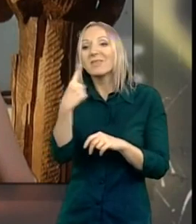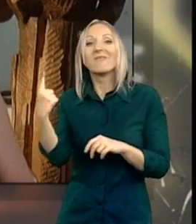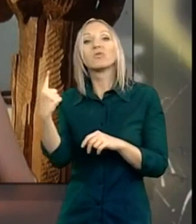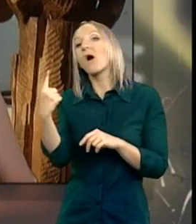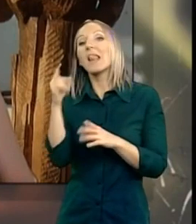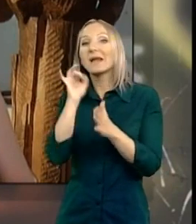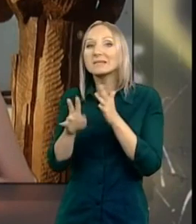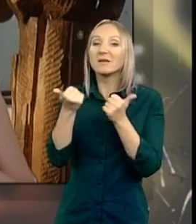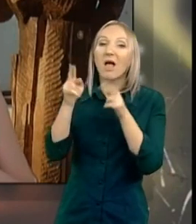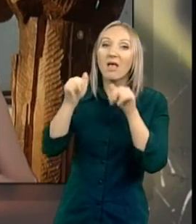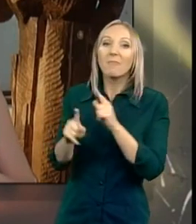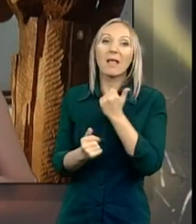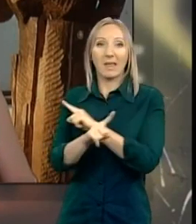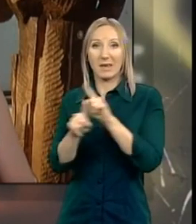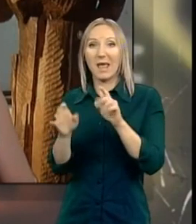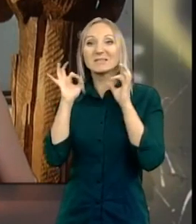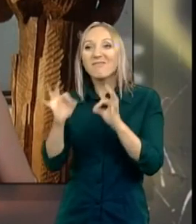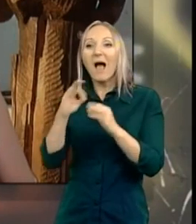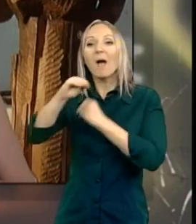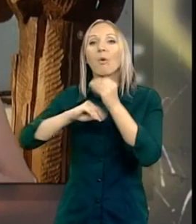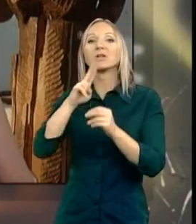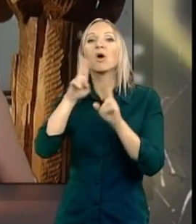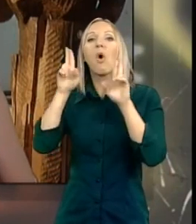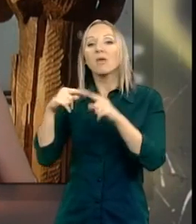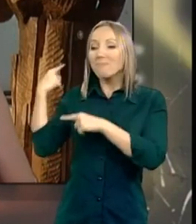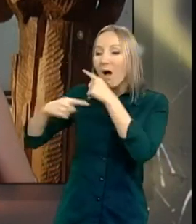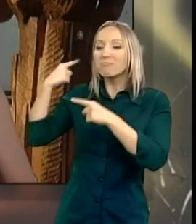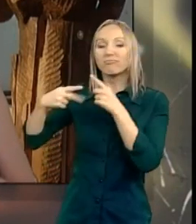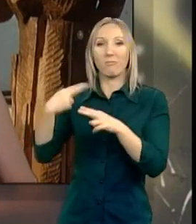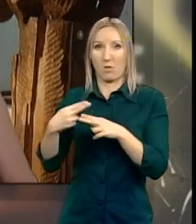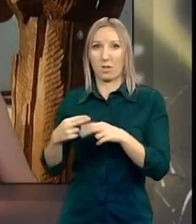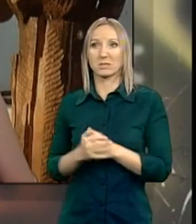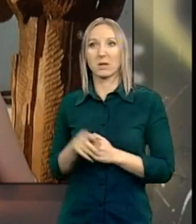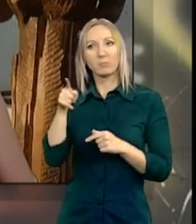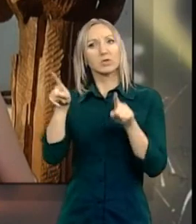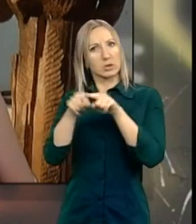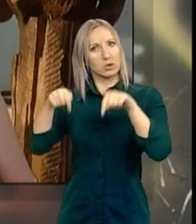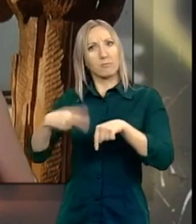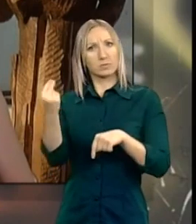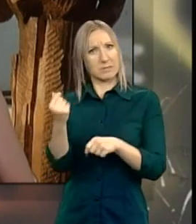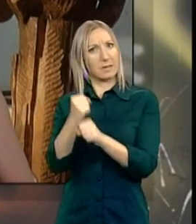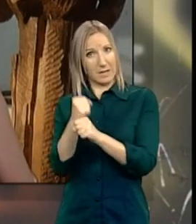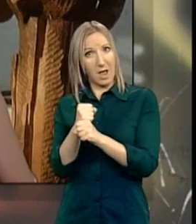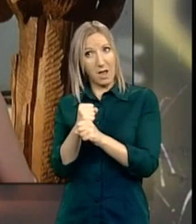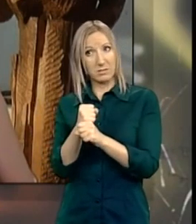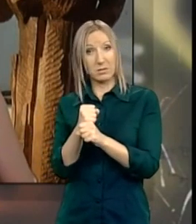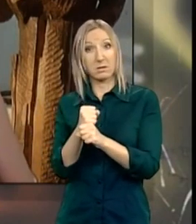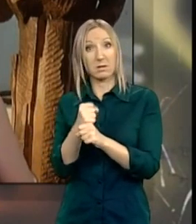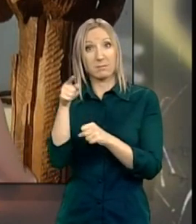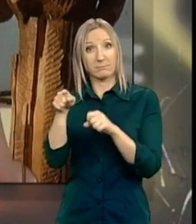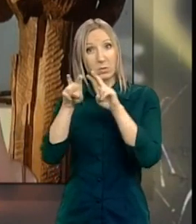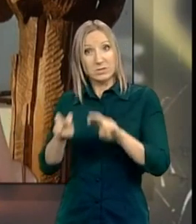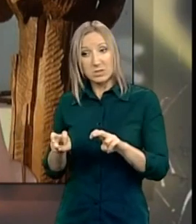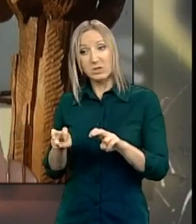vrstu opterećenja. Ova vrsta dijagnostike se takođe radi kod nas, znači utvrđivanje statusa nosioca. Tek nakon toga